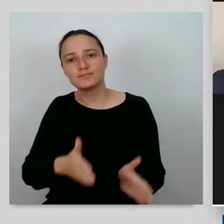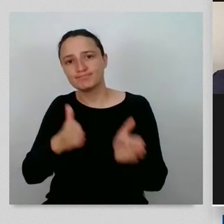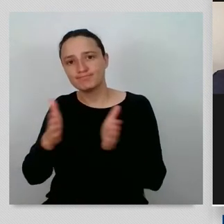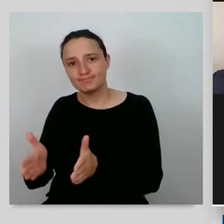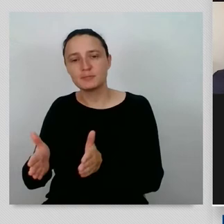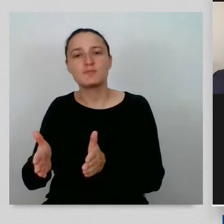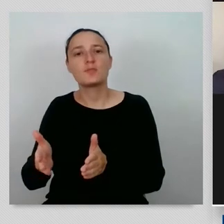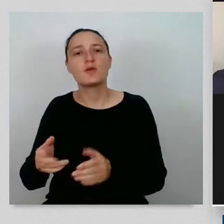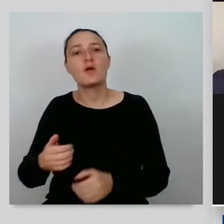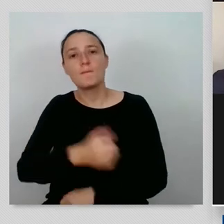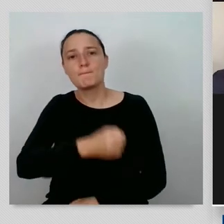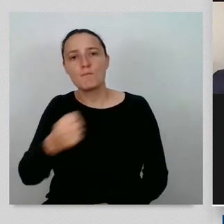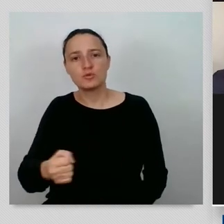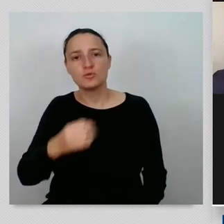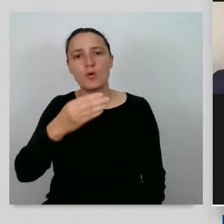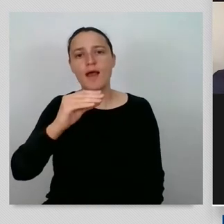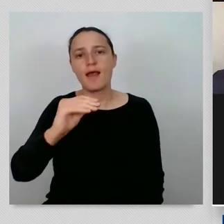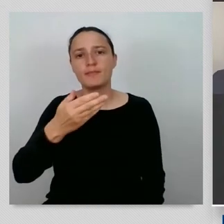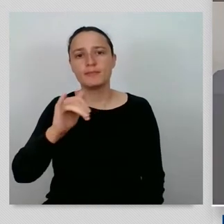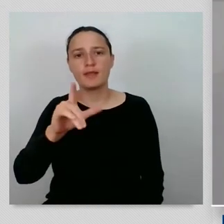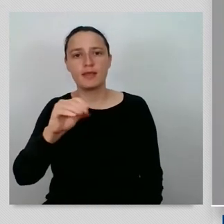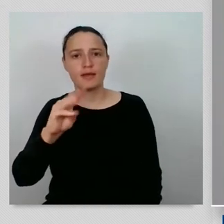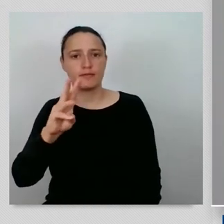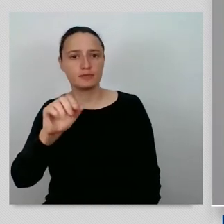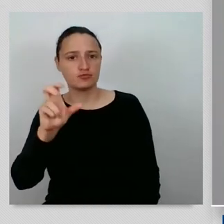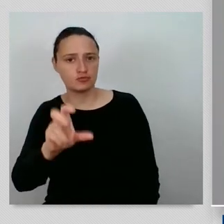poseł Jadwidze Emilewicz. Bardzo proszę.